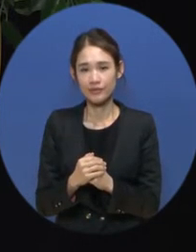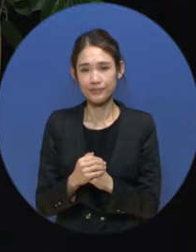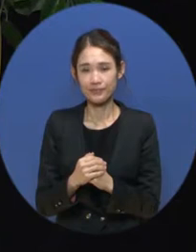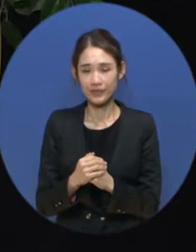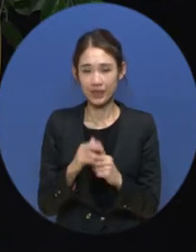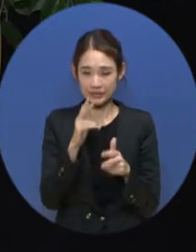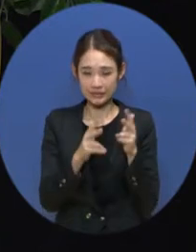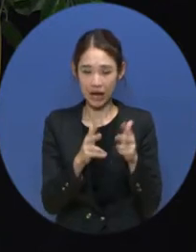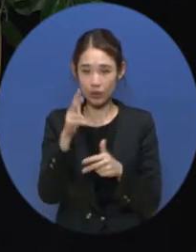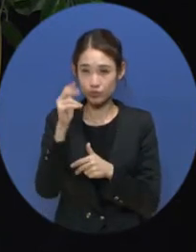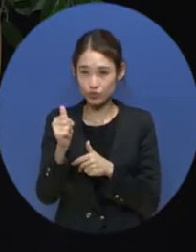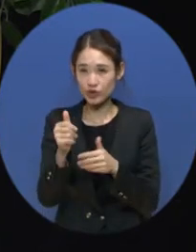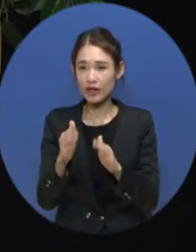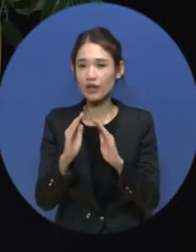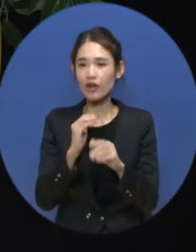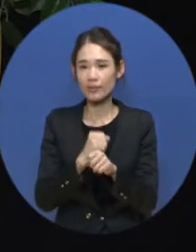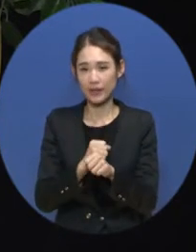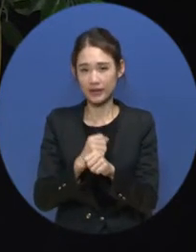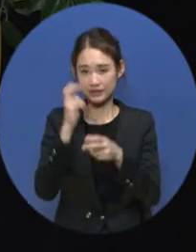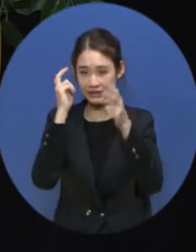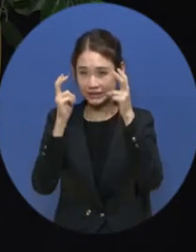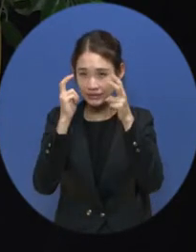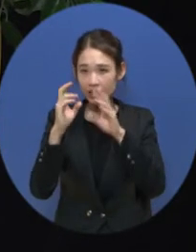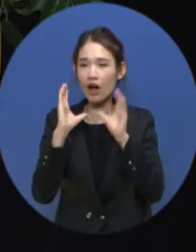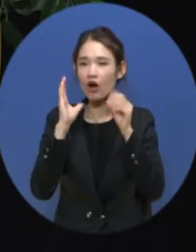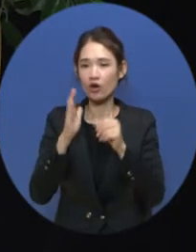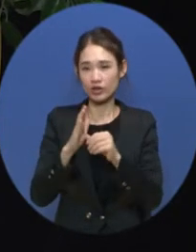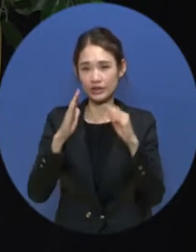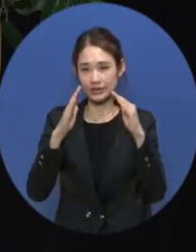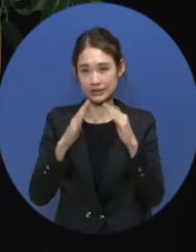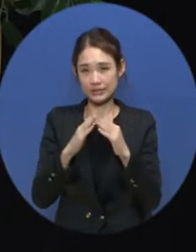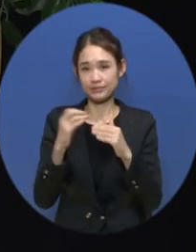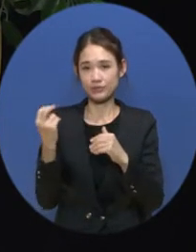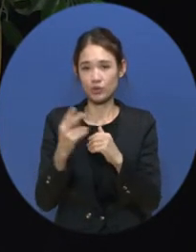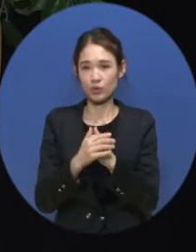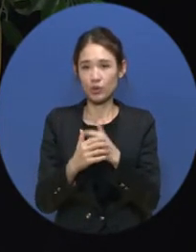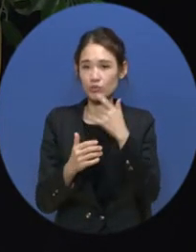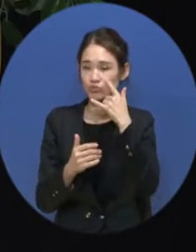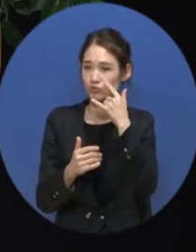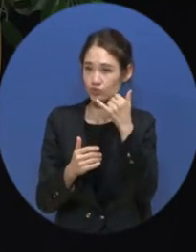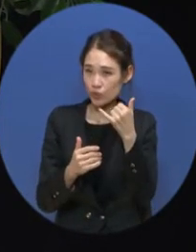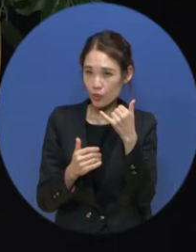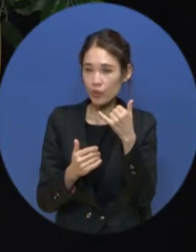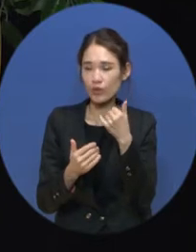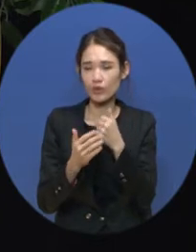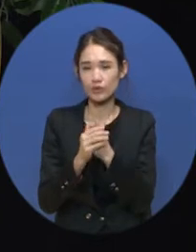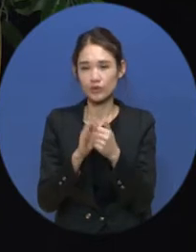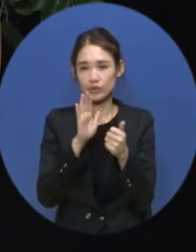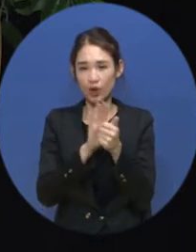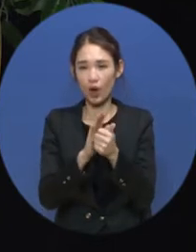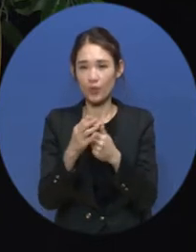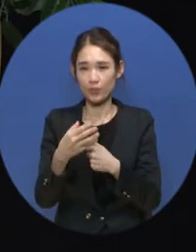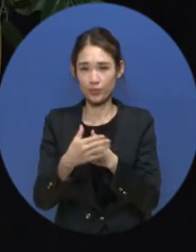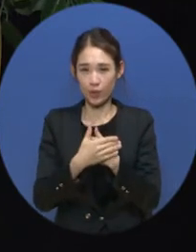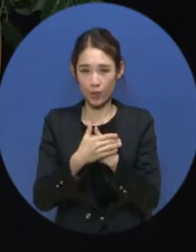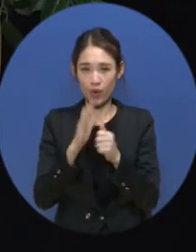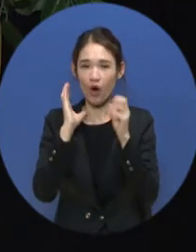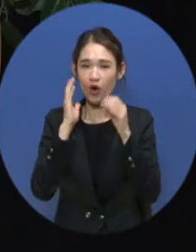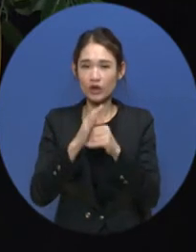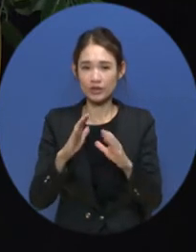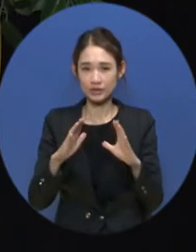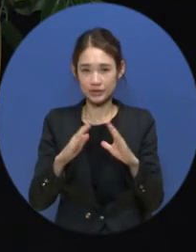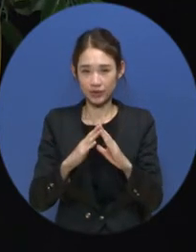사업주가 설립하는 직장 어린이집. 아. 예. 그리고 이제 그 부모 협동 어린이집.